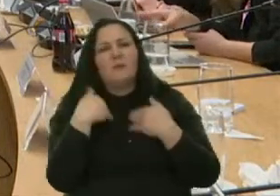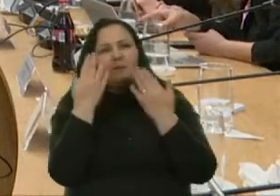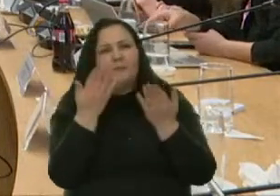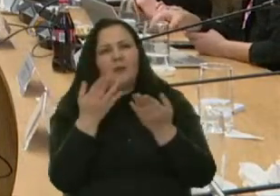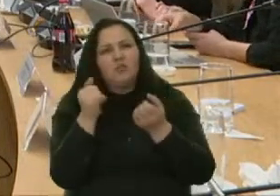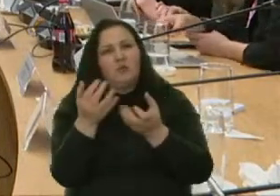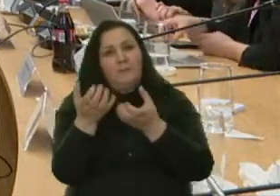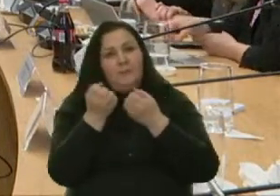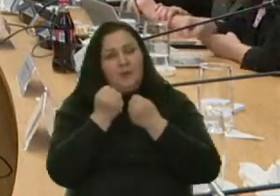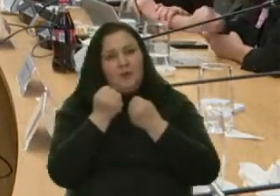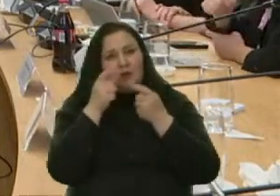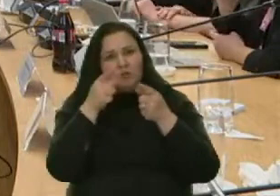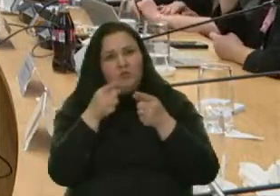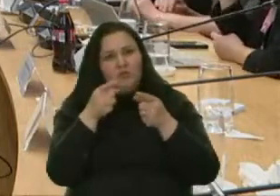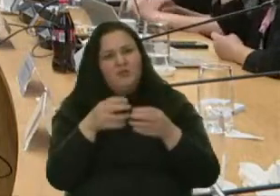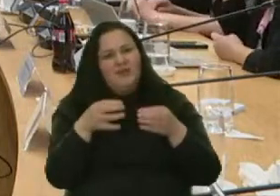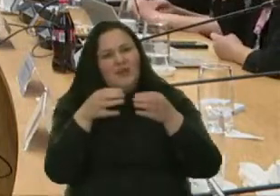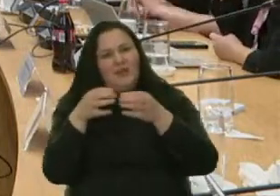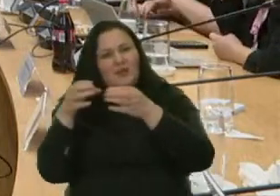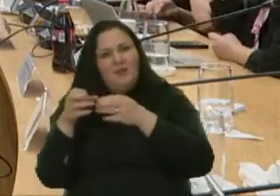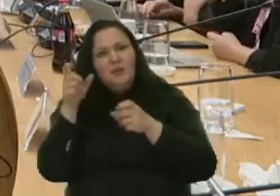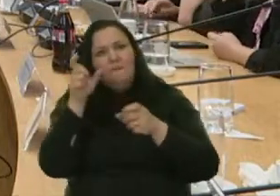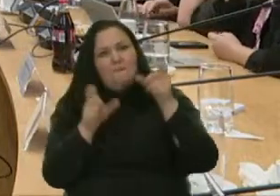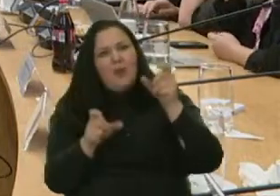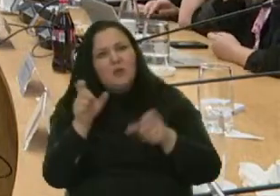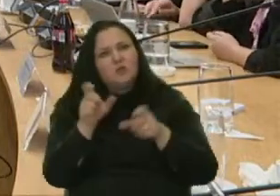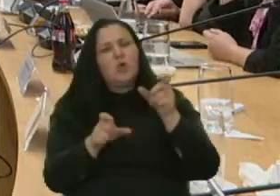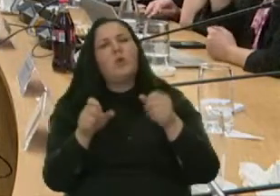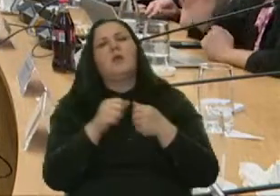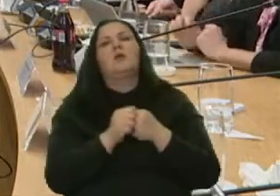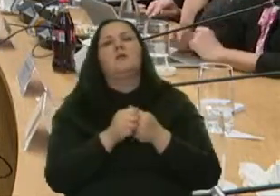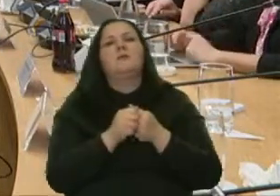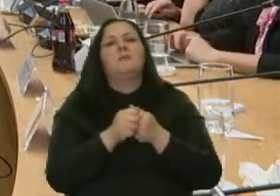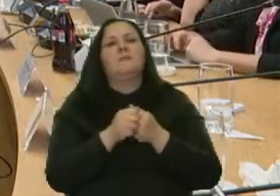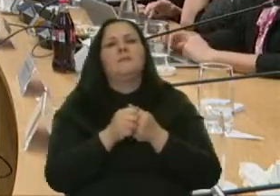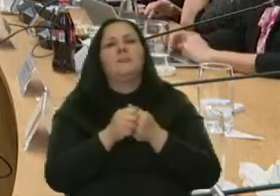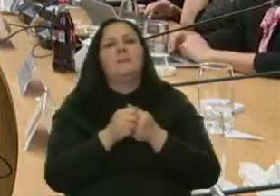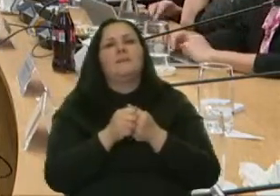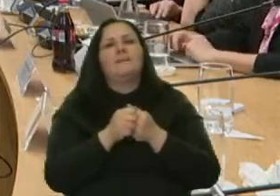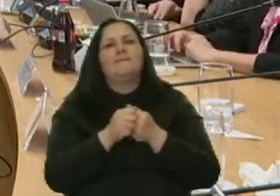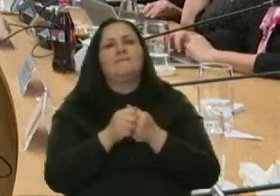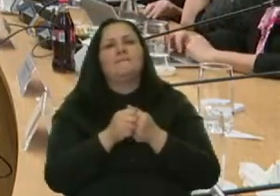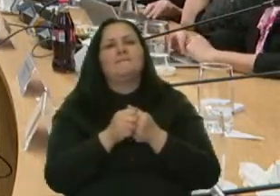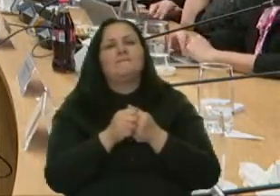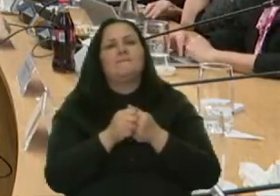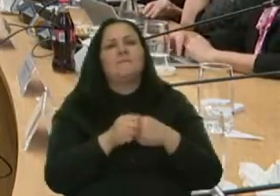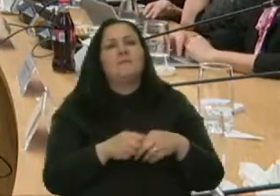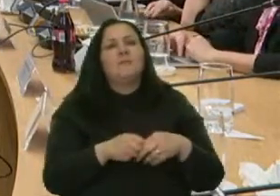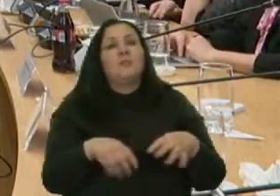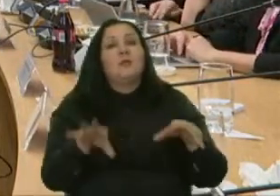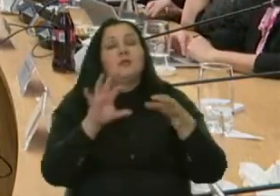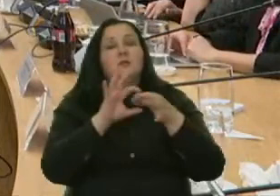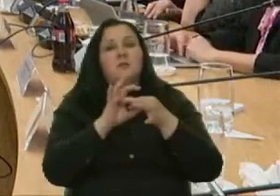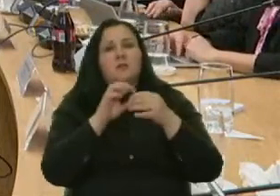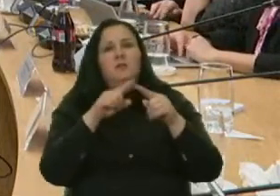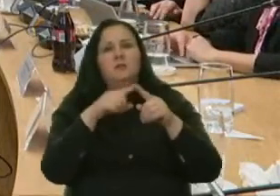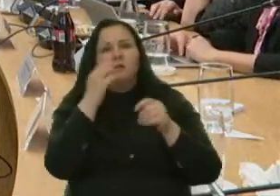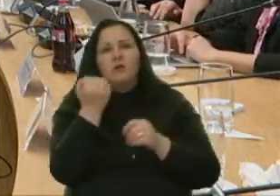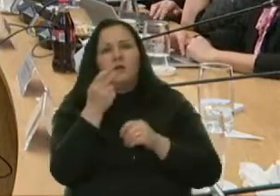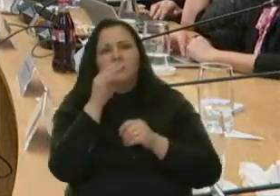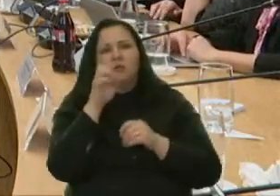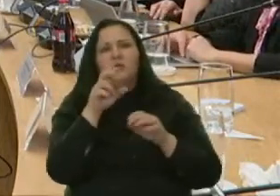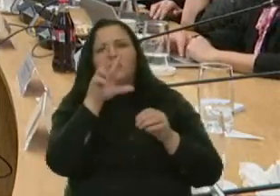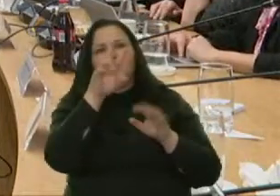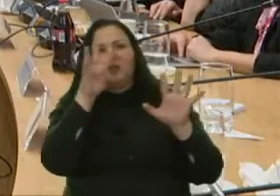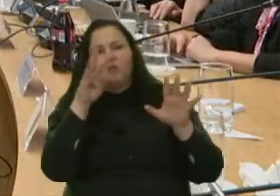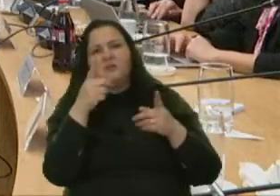preluarea acestor categorii de personal ă coroborat cu articolul 39